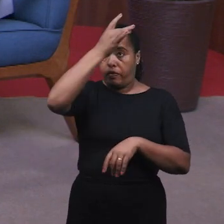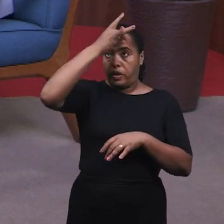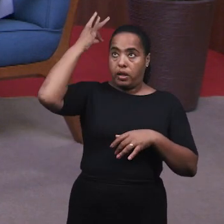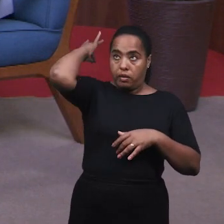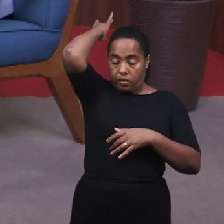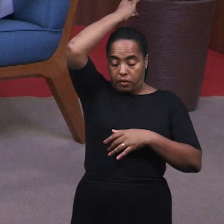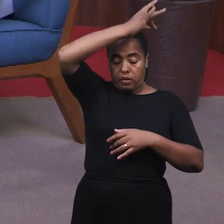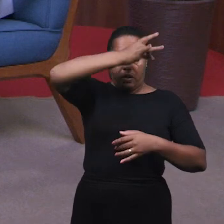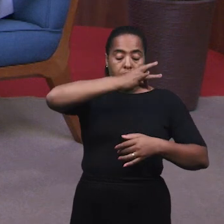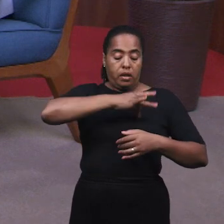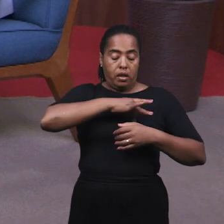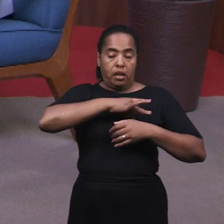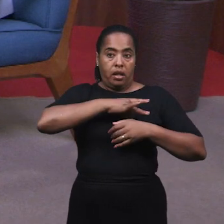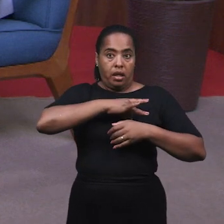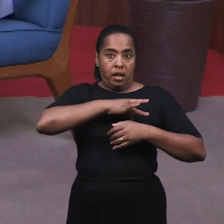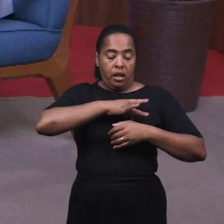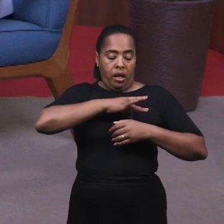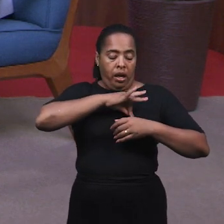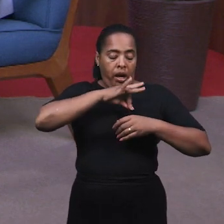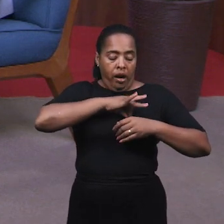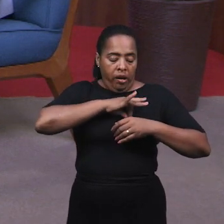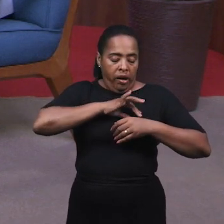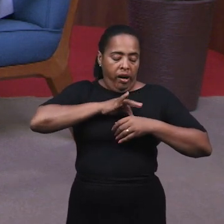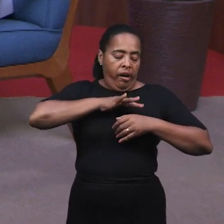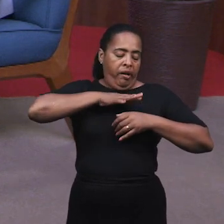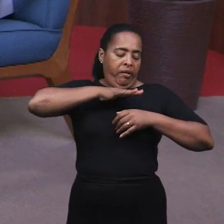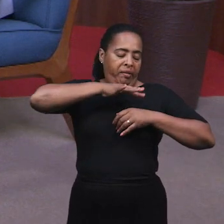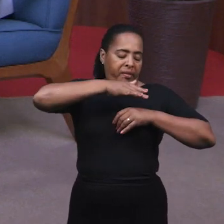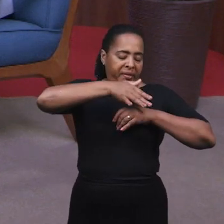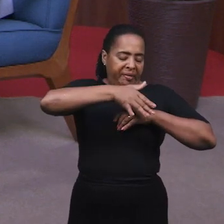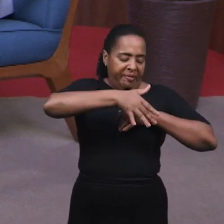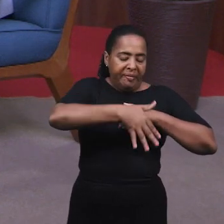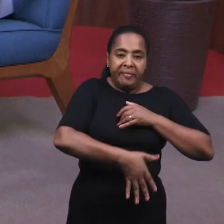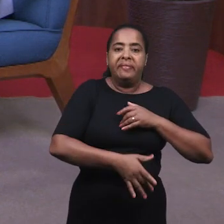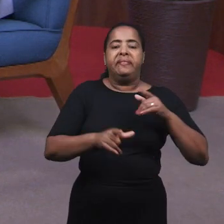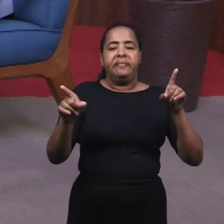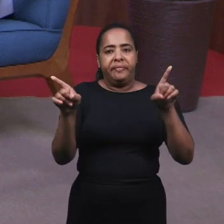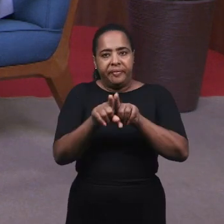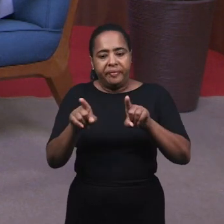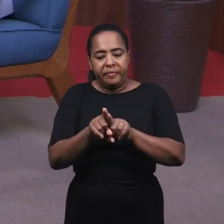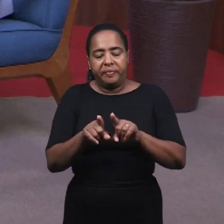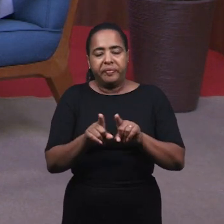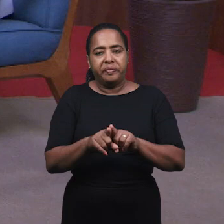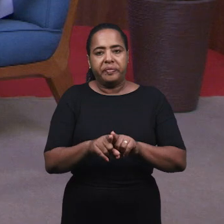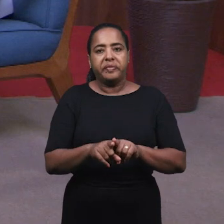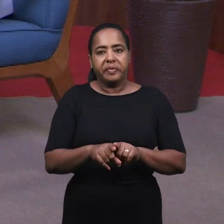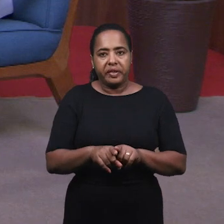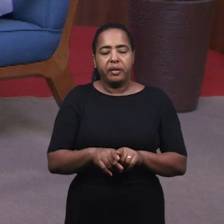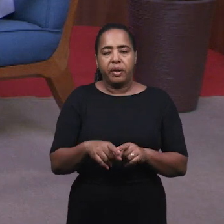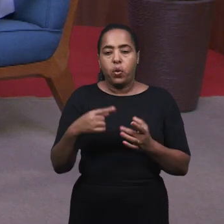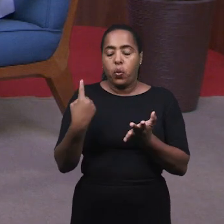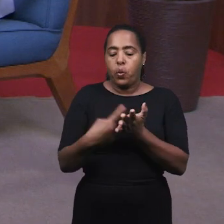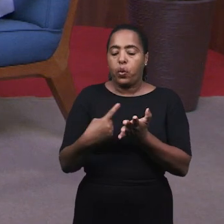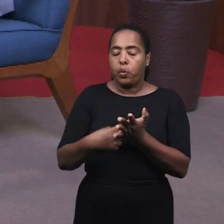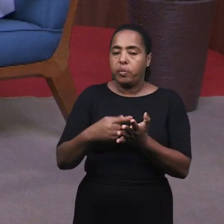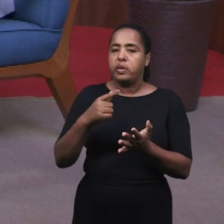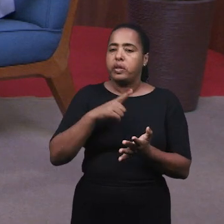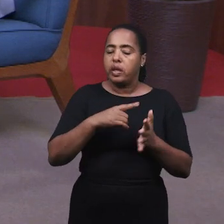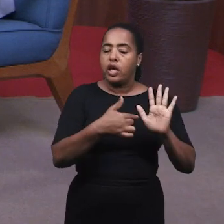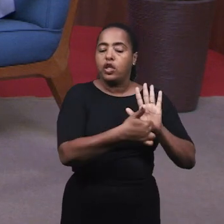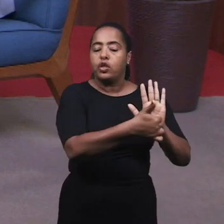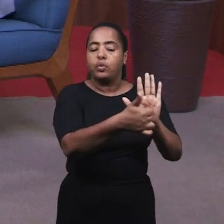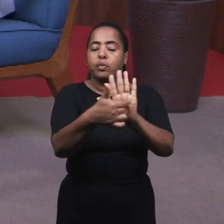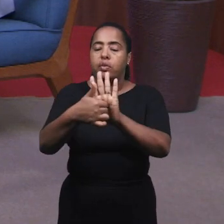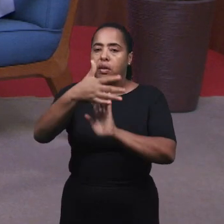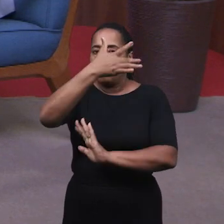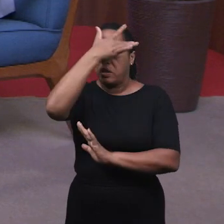de l'Esprit et qu'elle est nourrie par le mystère, elle a aussi un engagement de transmettre à